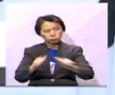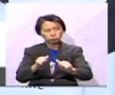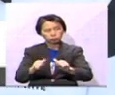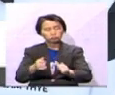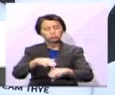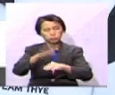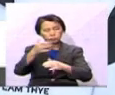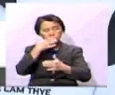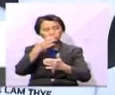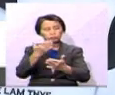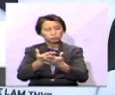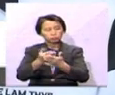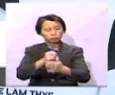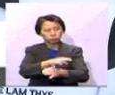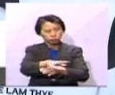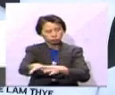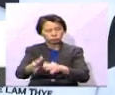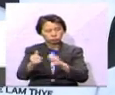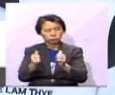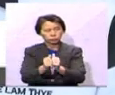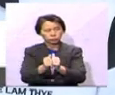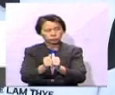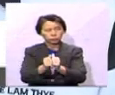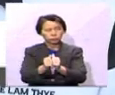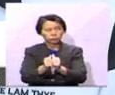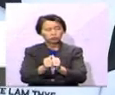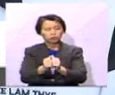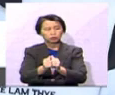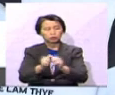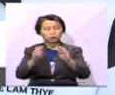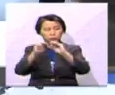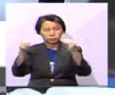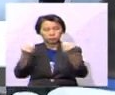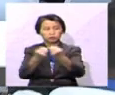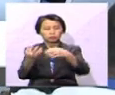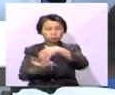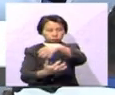berkesan dengan anggota luar masyarakat.